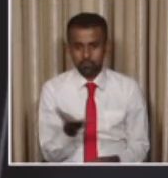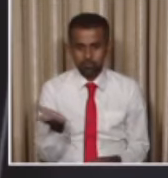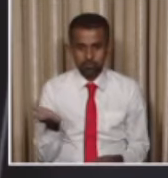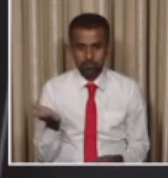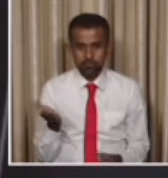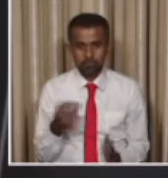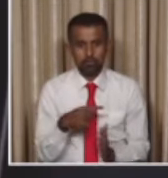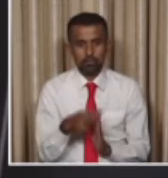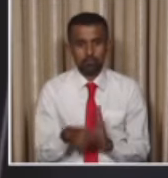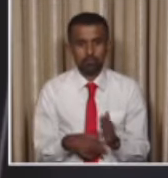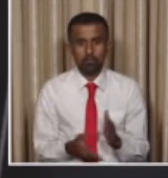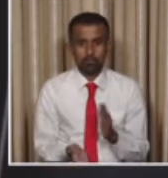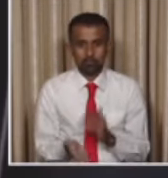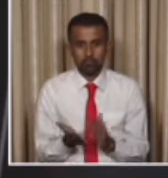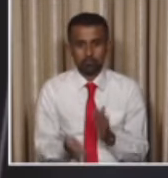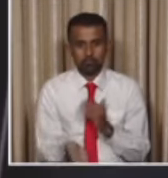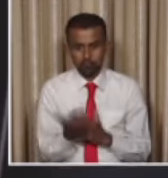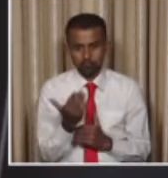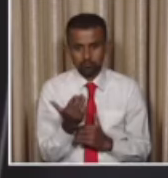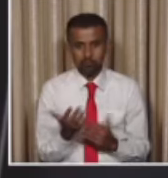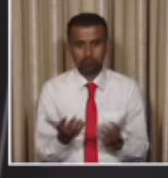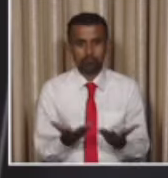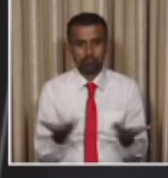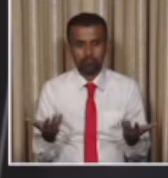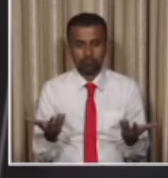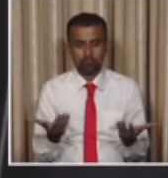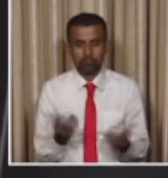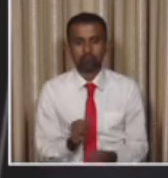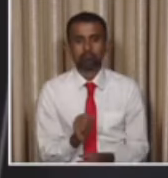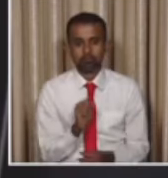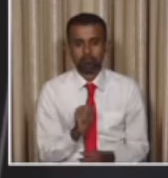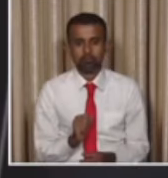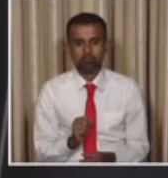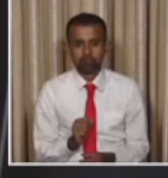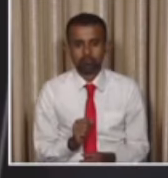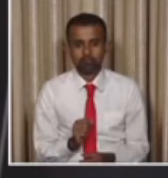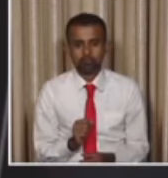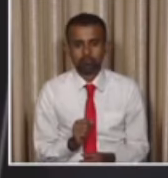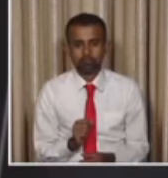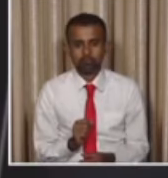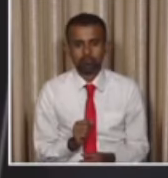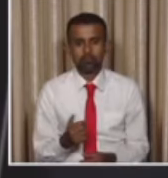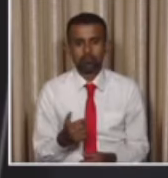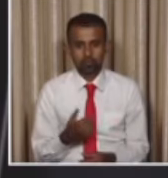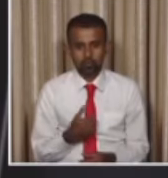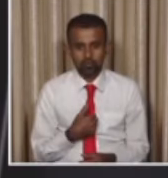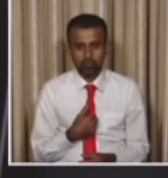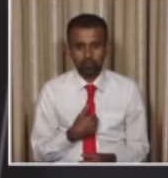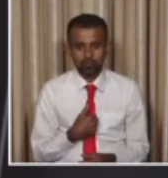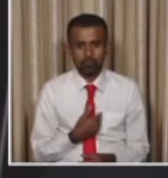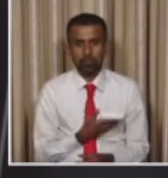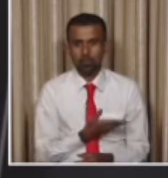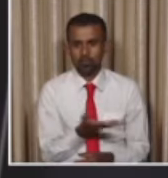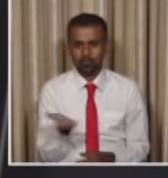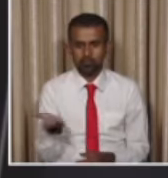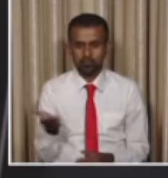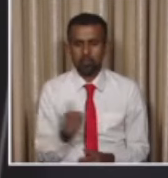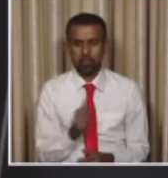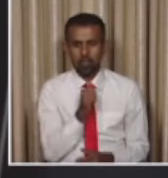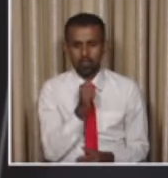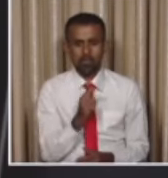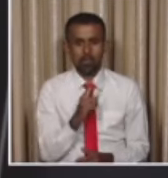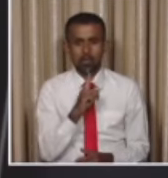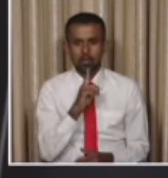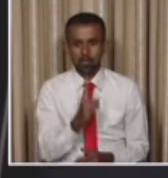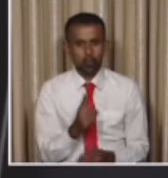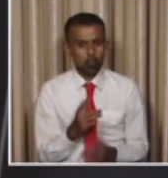මේ රට ගෙදියන්න බැරි වෙන හැටි ගැන අපි මේ සභාවේදී ඇත්ත රටට කිව්වේ